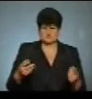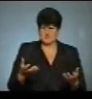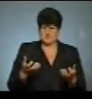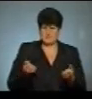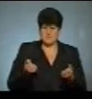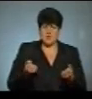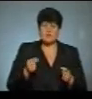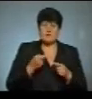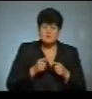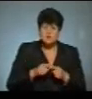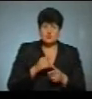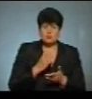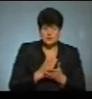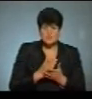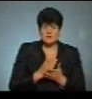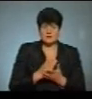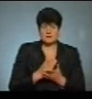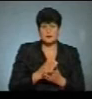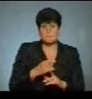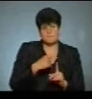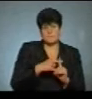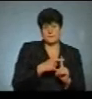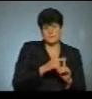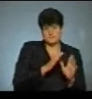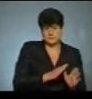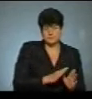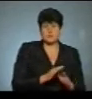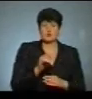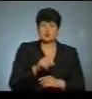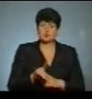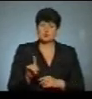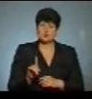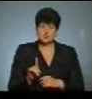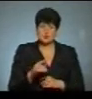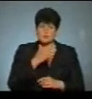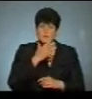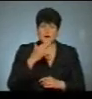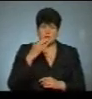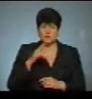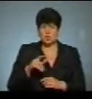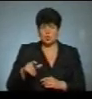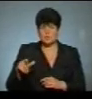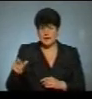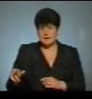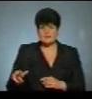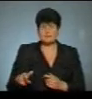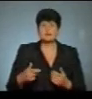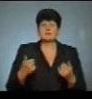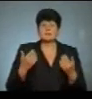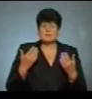в цьому є навіть деякі позитиви, тому що багато людей